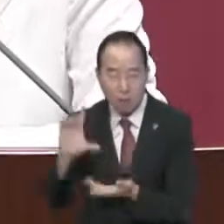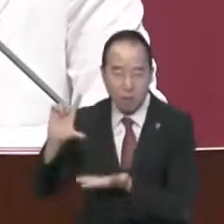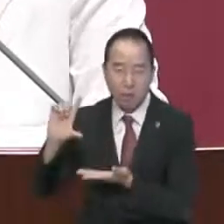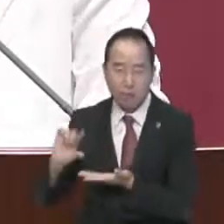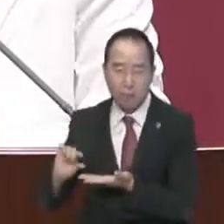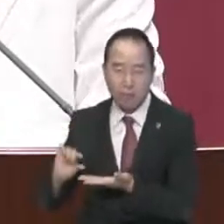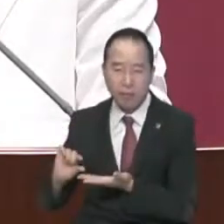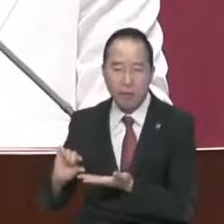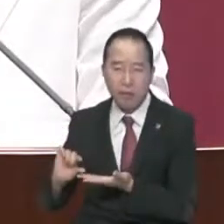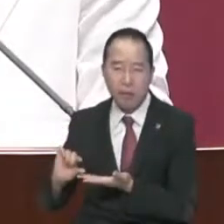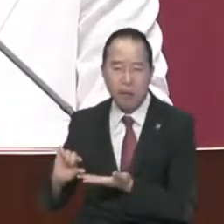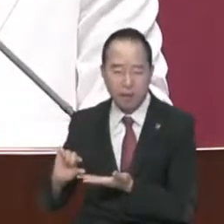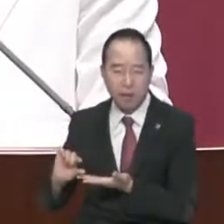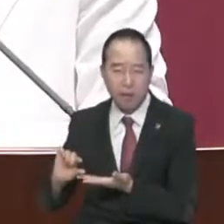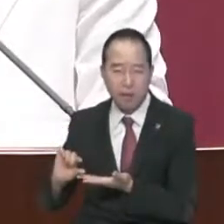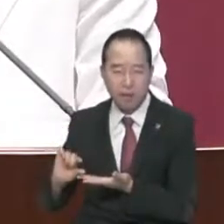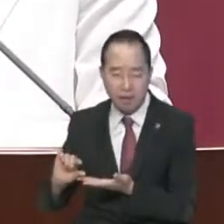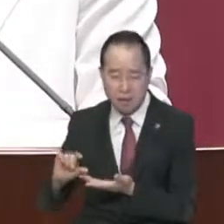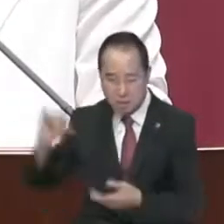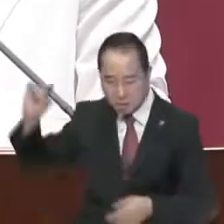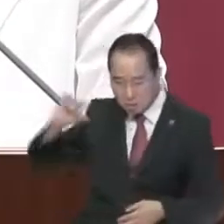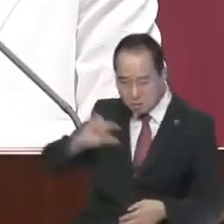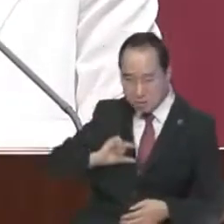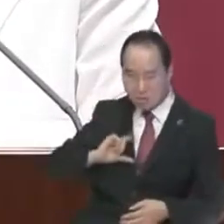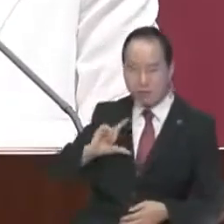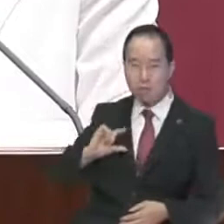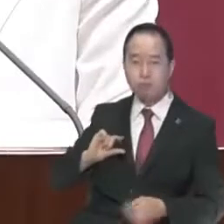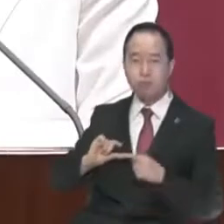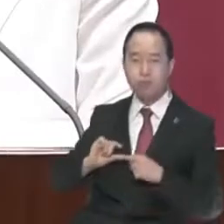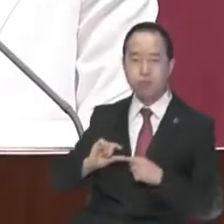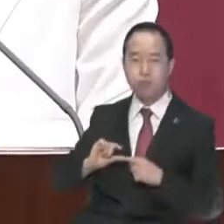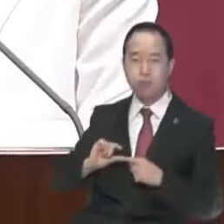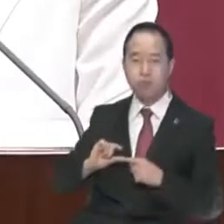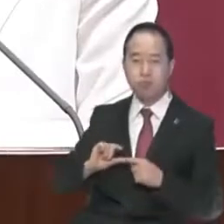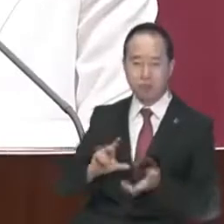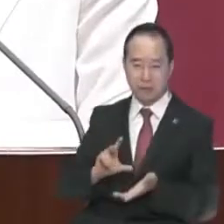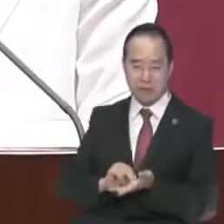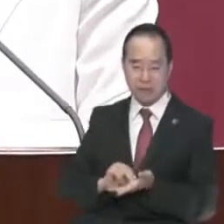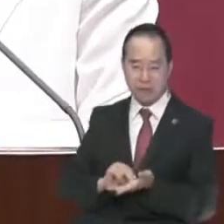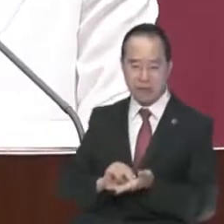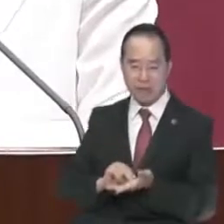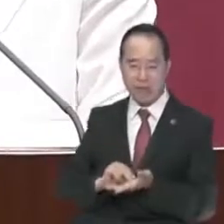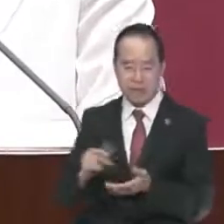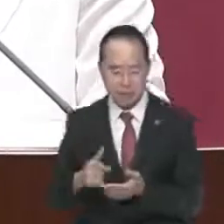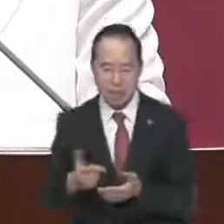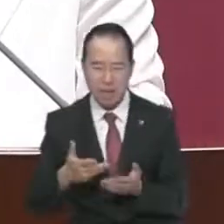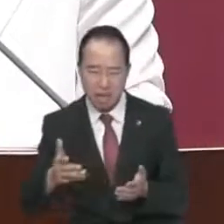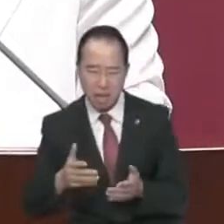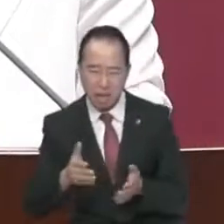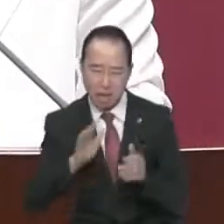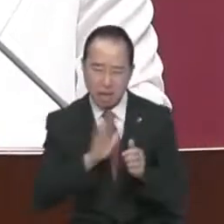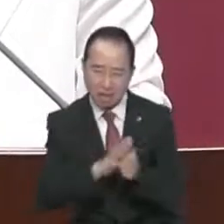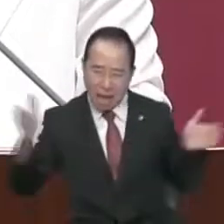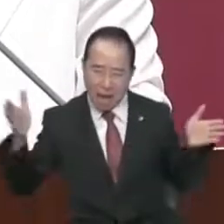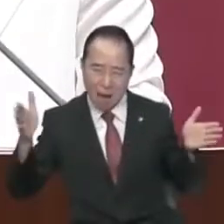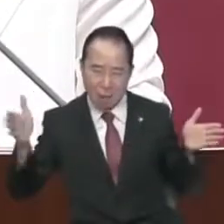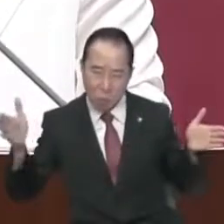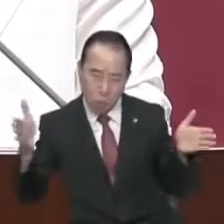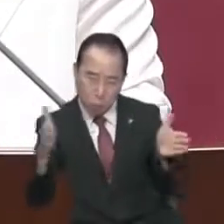얇아지겠습니까? 그렇기 때문에 그 모수를 줄여서 진짜 필요한 분들에게